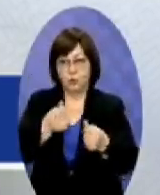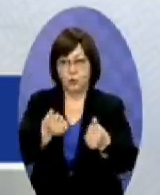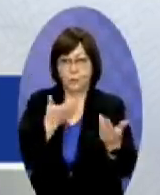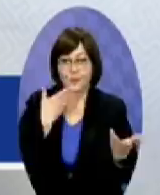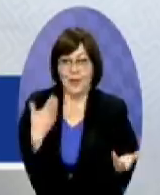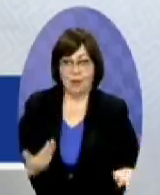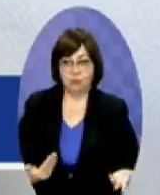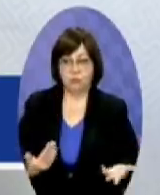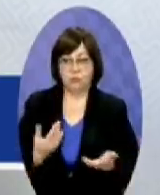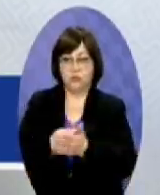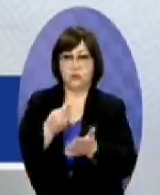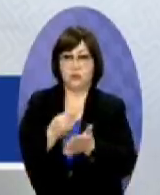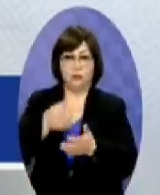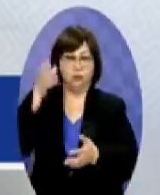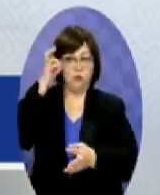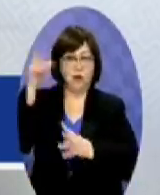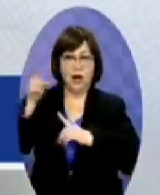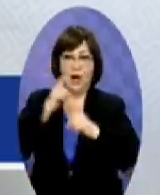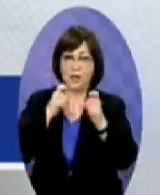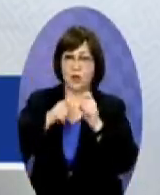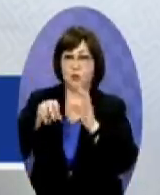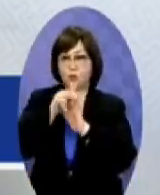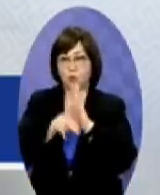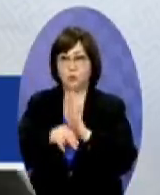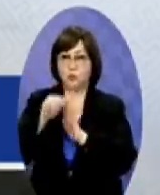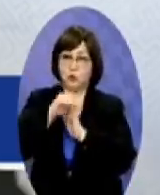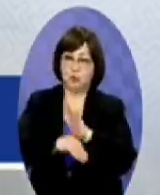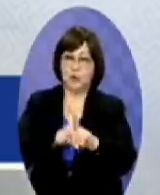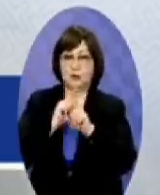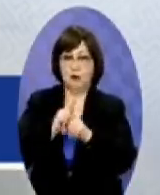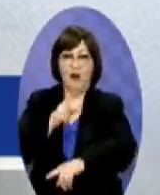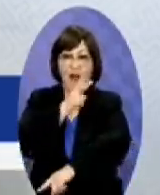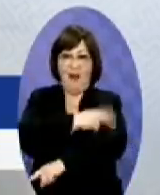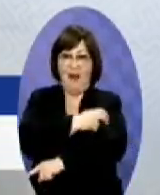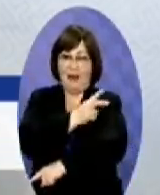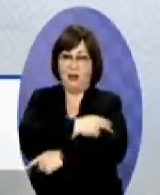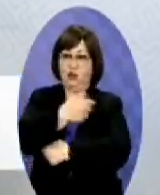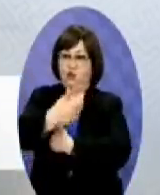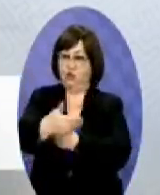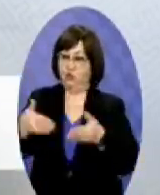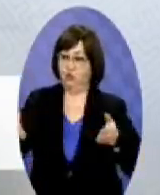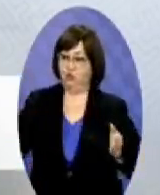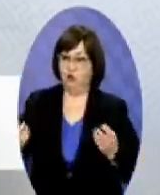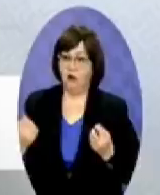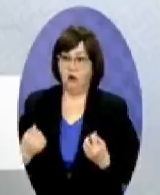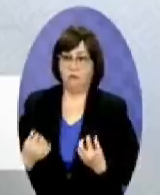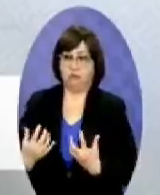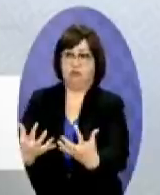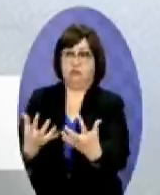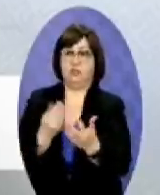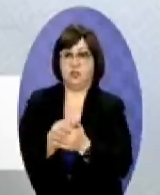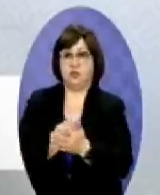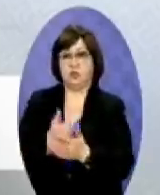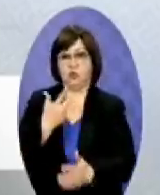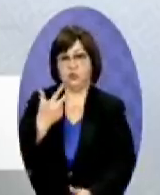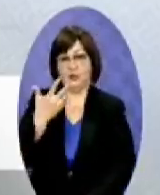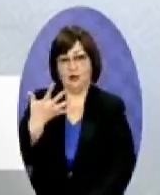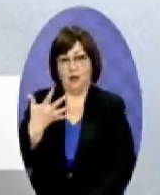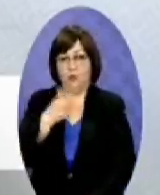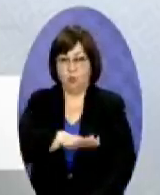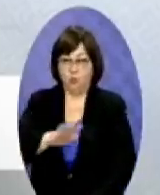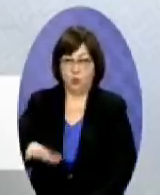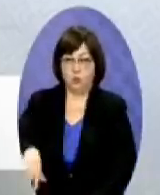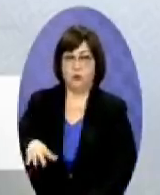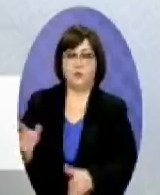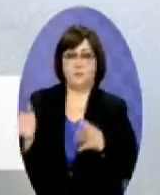боловсролын харилцаанд үйлчлж байгаа дүрм журмын хүрээнд бол анги дүүргэлт бол тэтгэл нь 35 тэ. Ерөөс бүлгээр